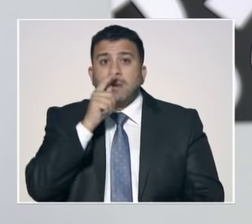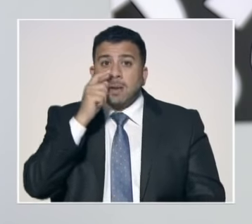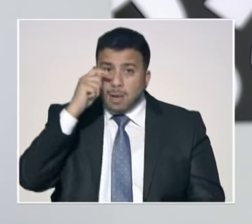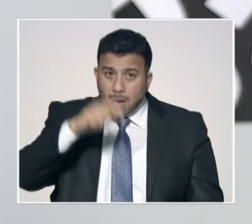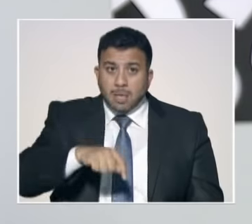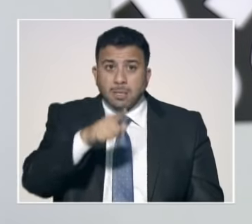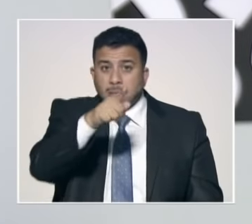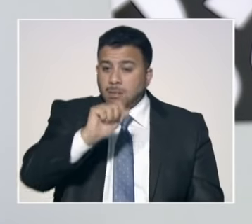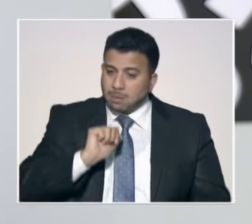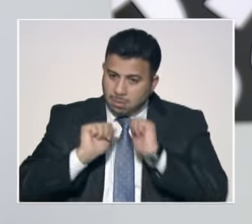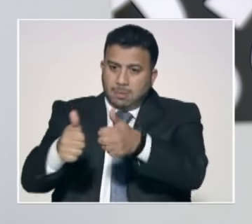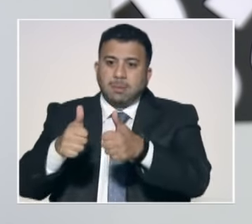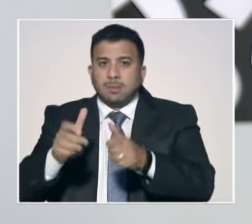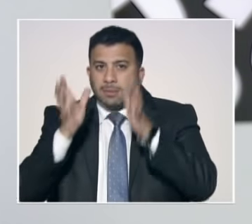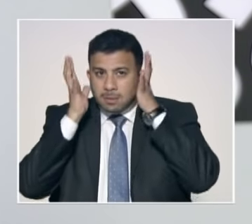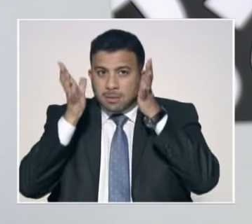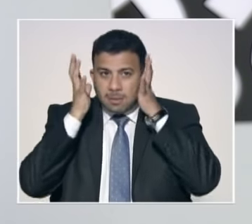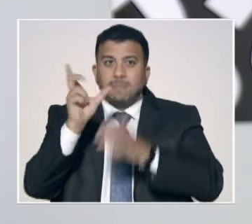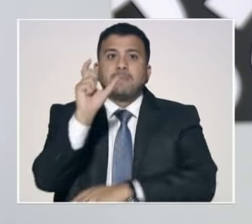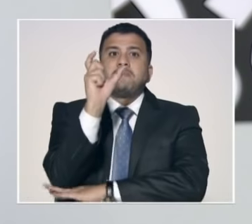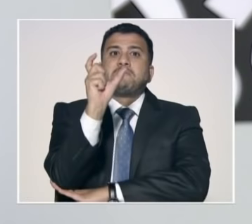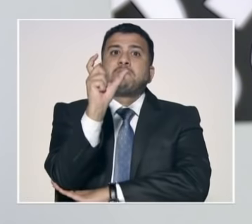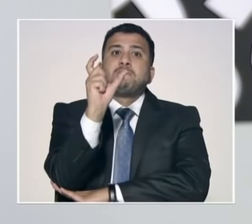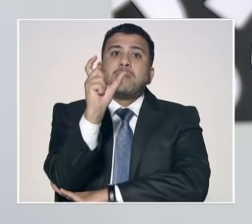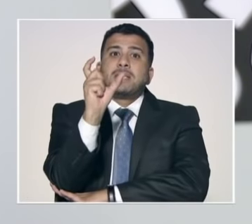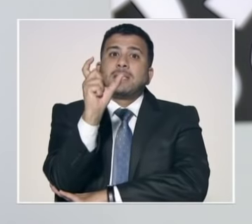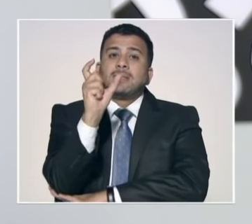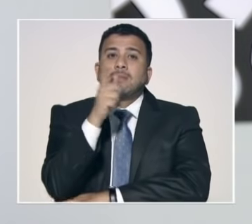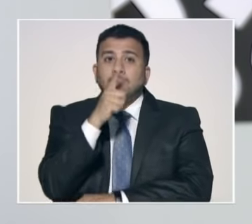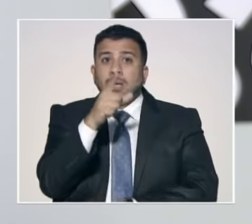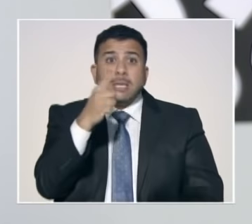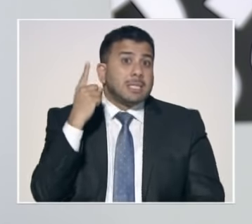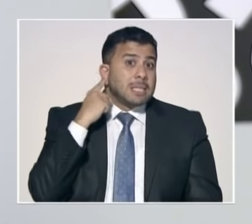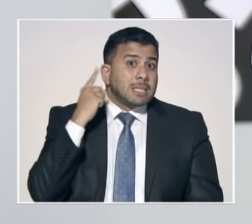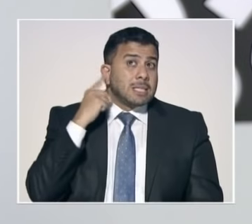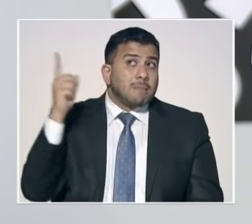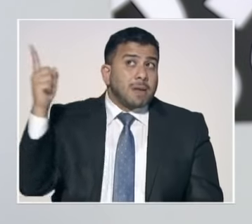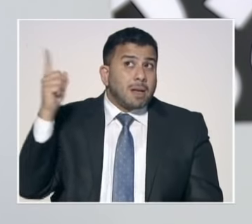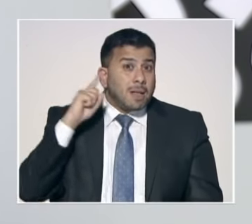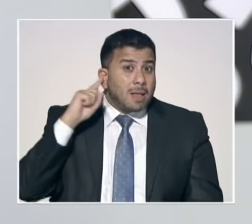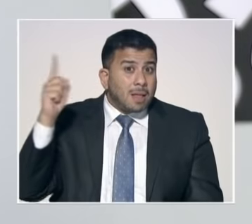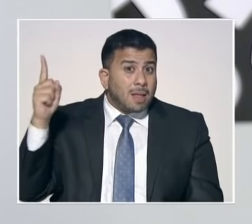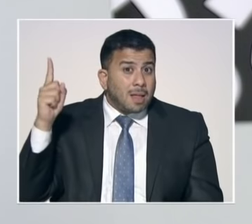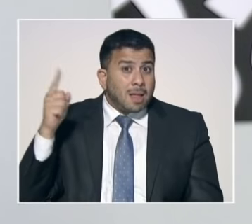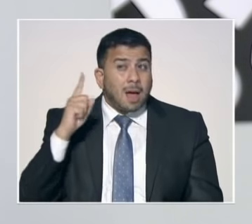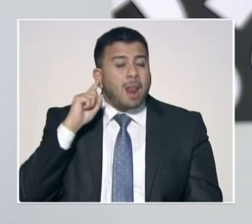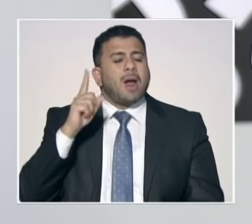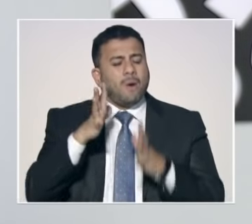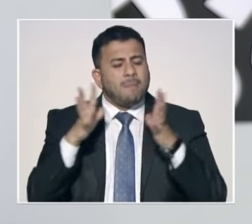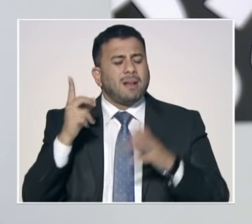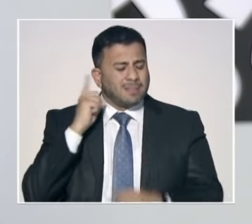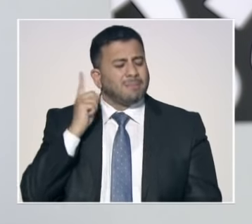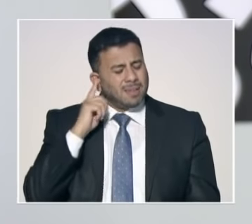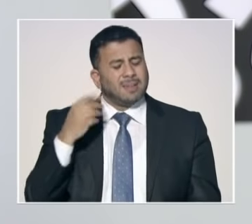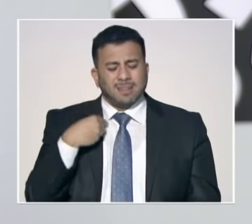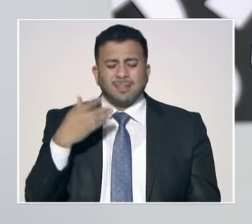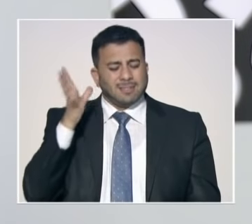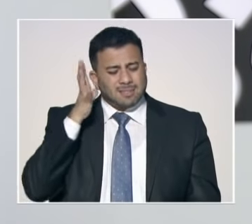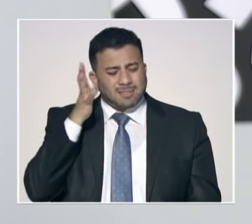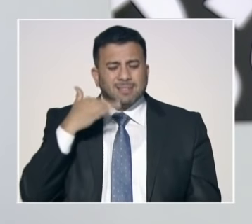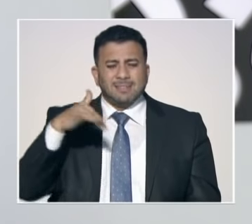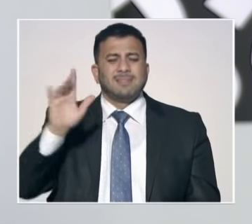أن يشهد الجماعة، ولذلك يقول النبي عليه الصلاة والسلام من سمع النداء فلم يجب فلا صلاة له، وجاء في